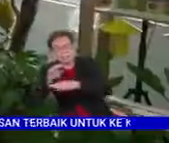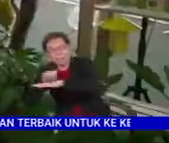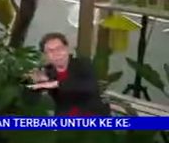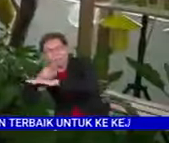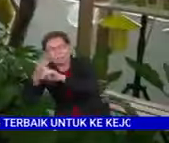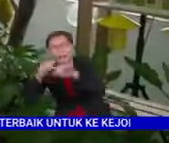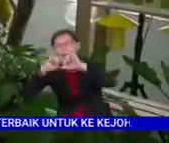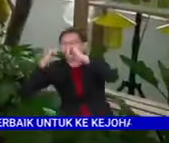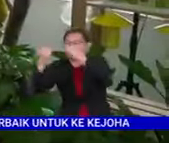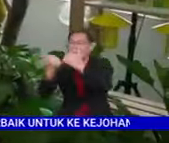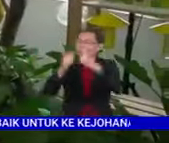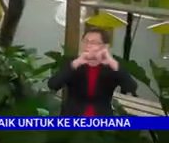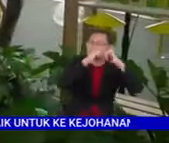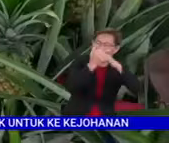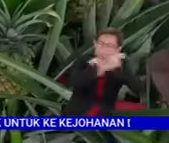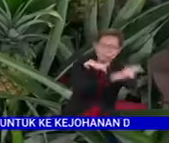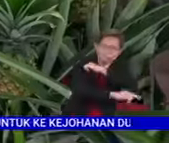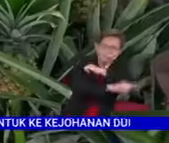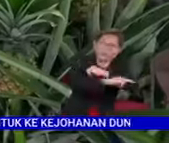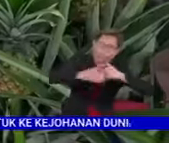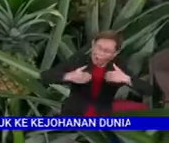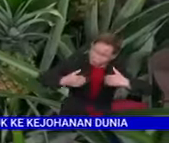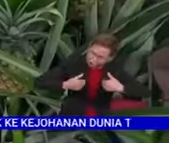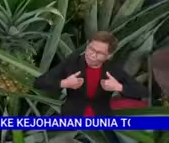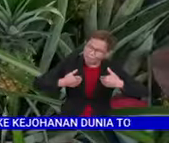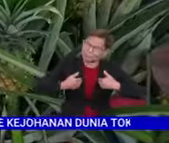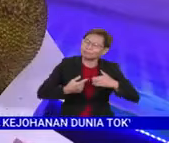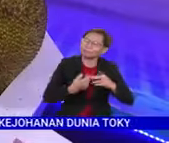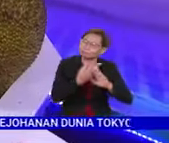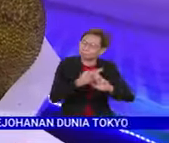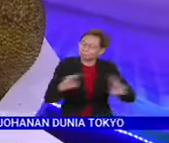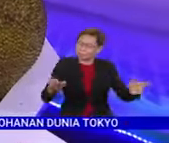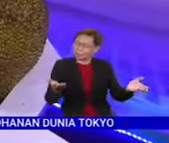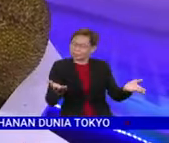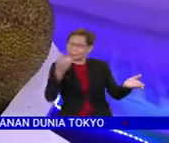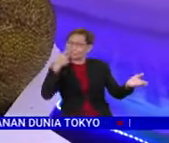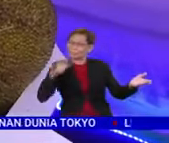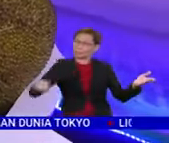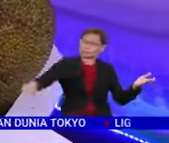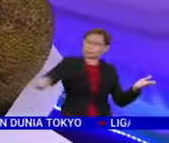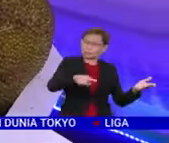dari agensi-agensi negeri turut tersedia.